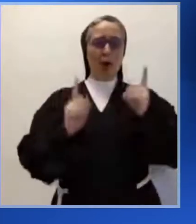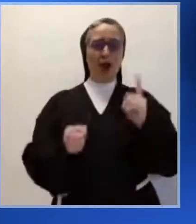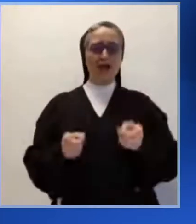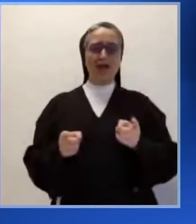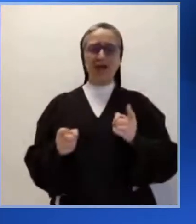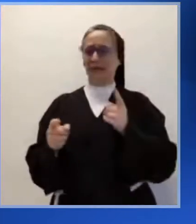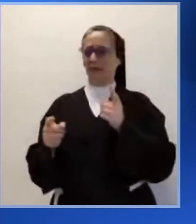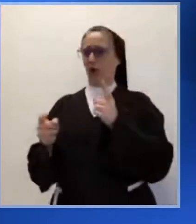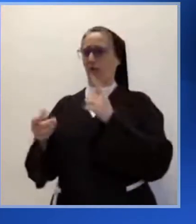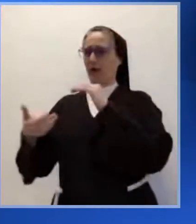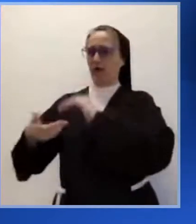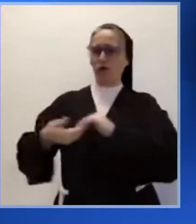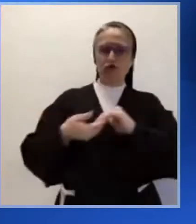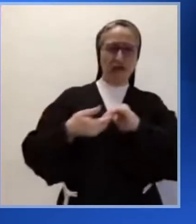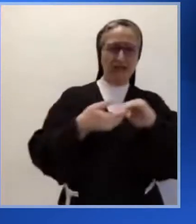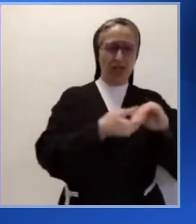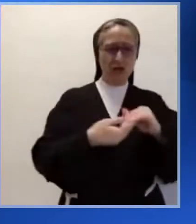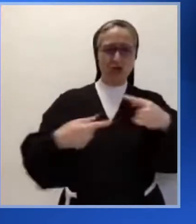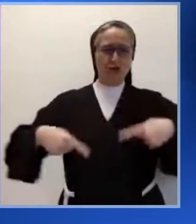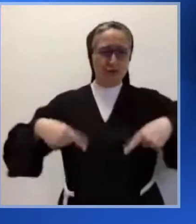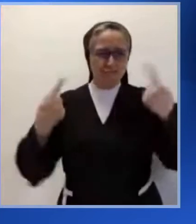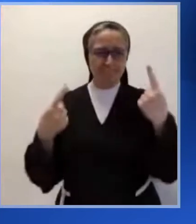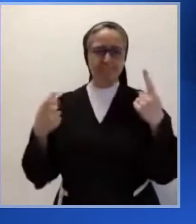da tensioni e contrasti.